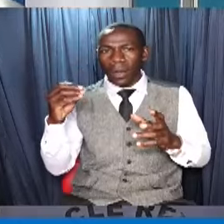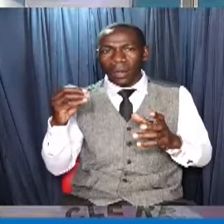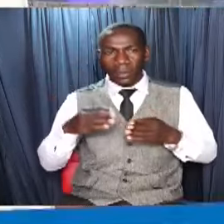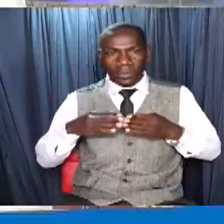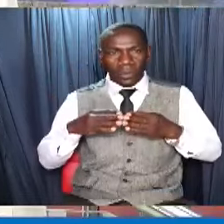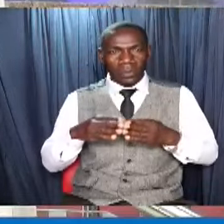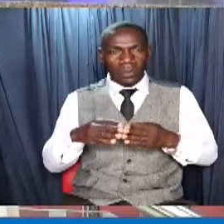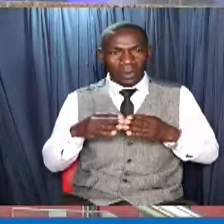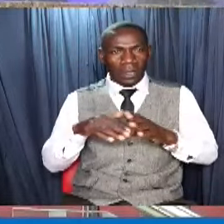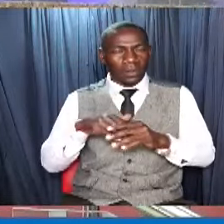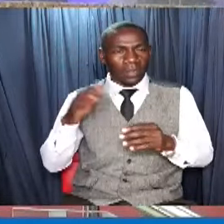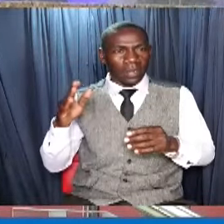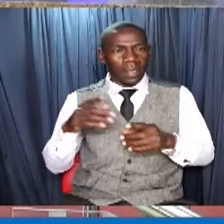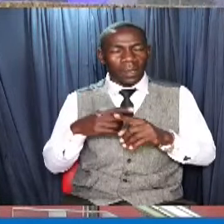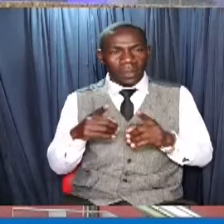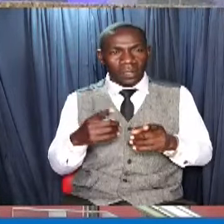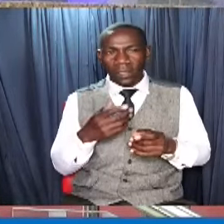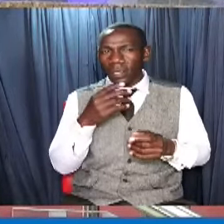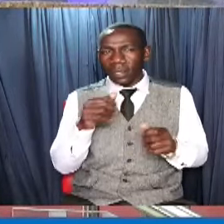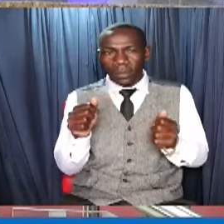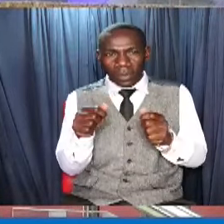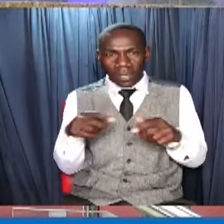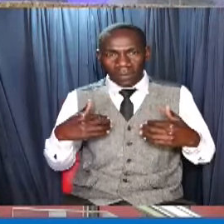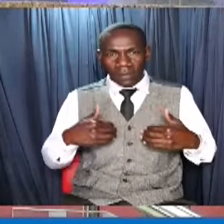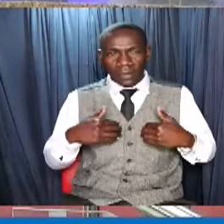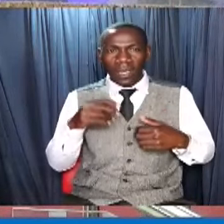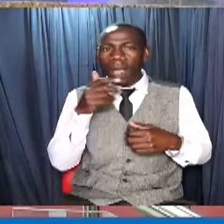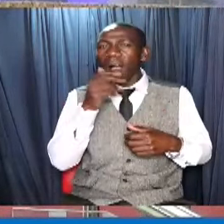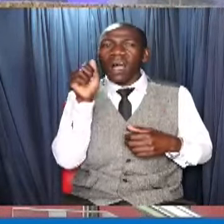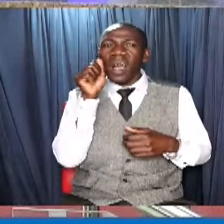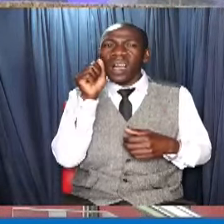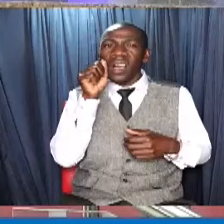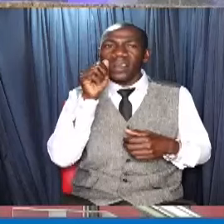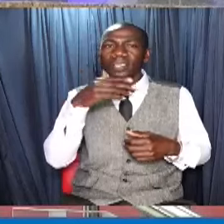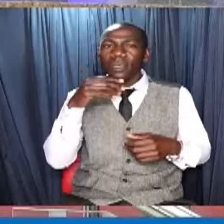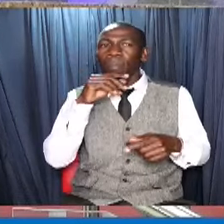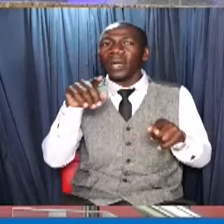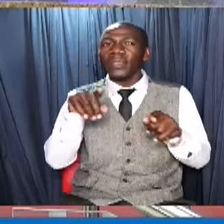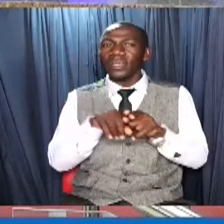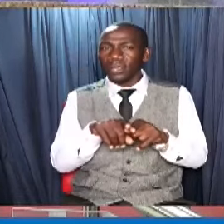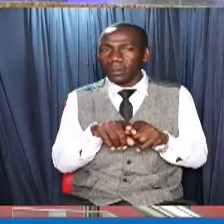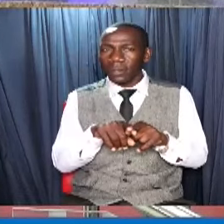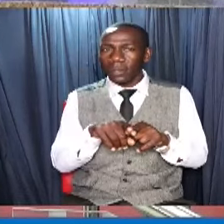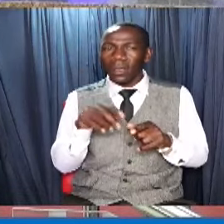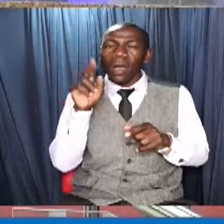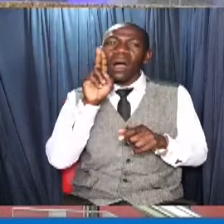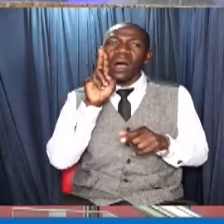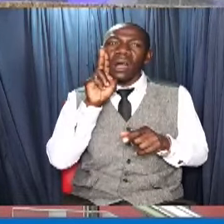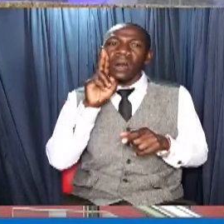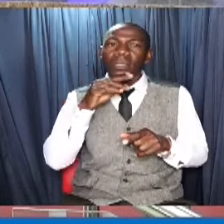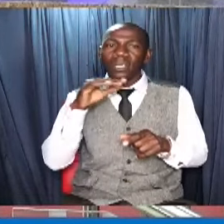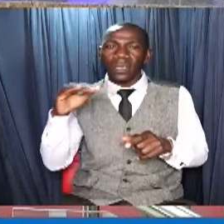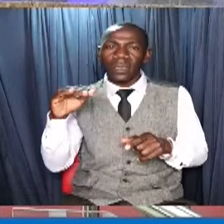kote. You have gone for adultery. Lakini hata mana washangazi. But even your aunties. Hata ndugu yako. Even your brother. Hata mana wa mjomba. Or